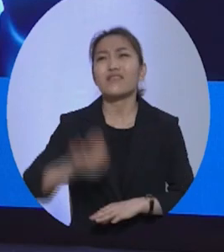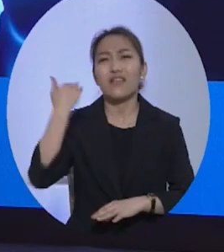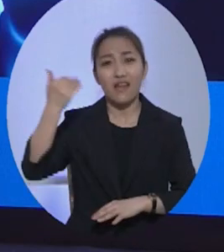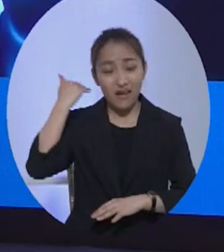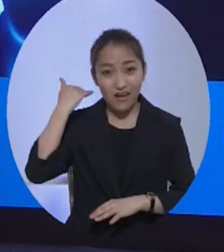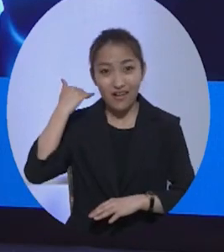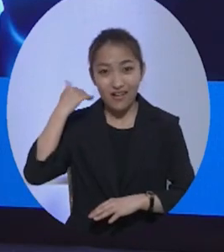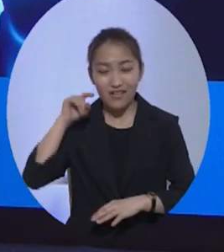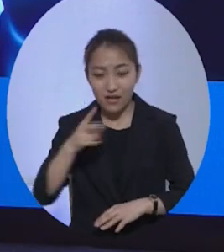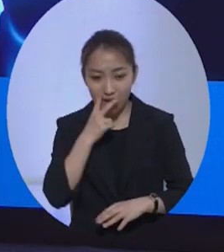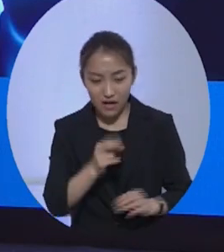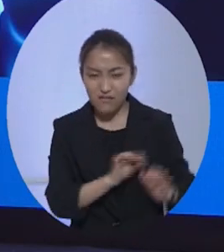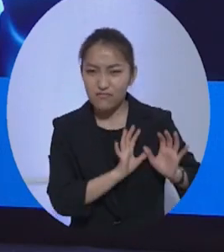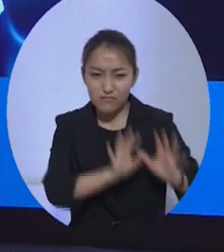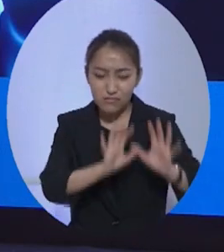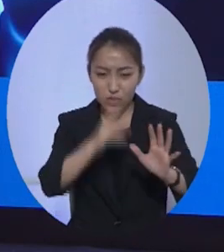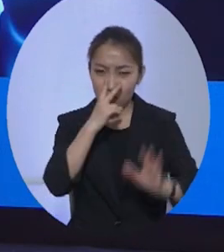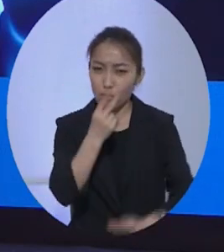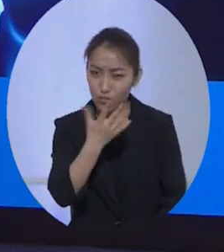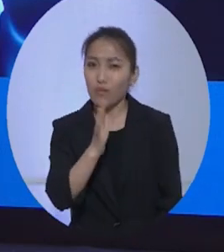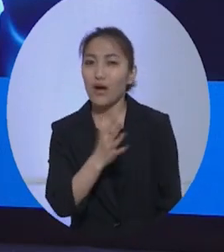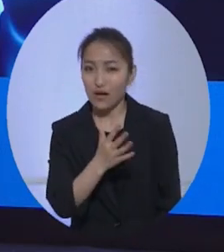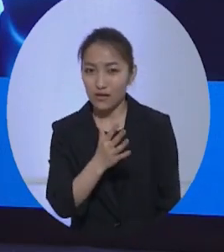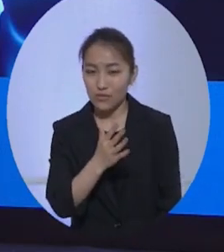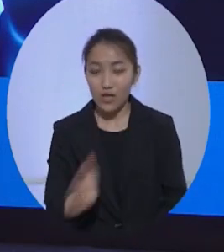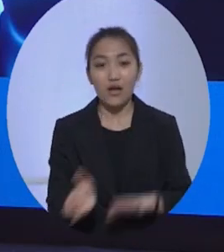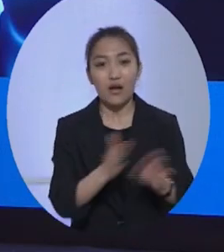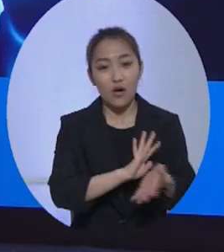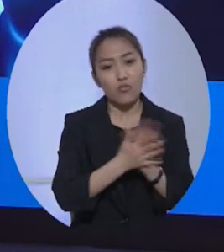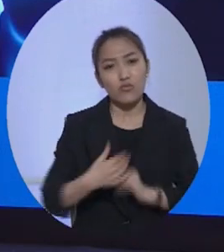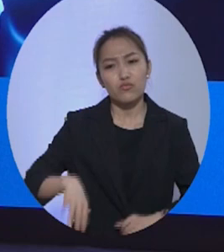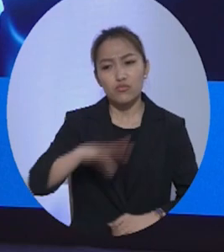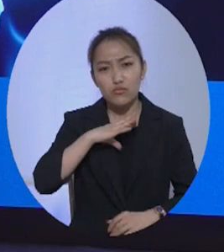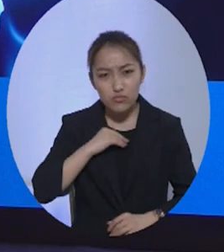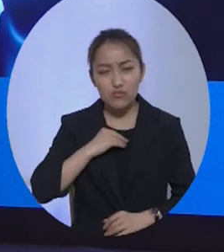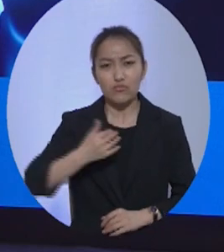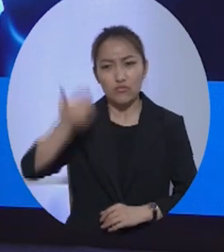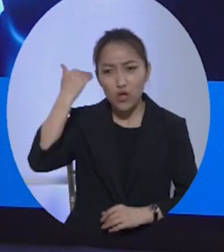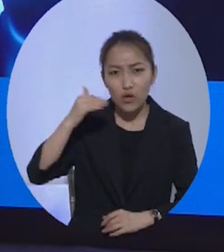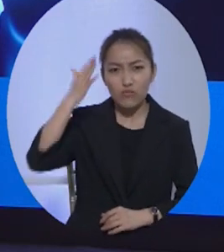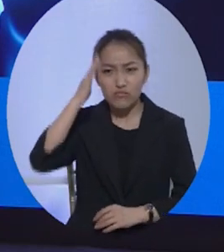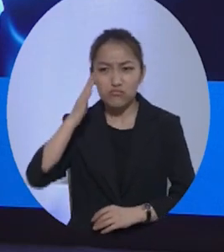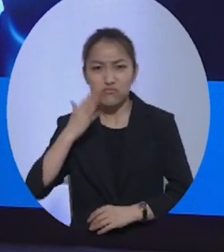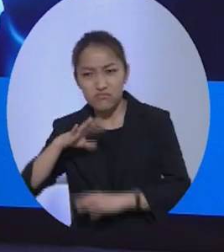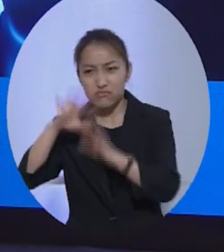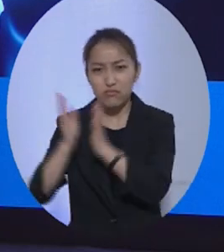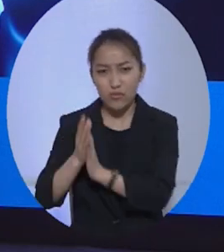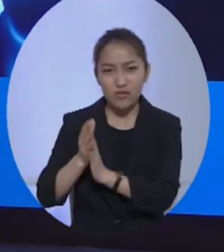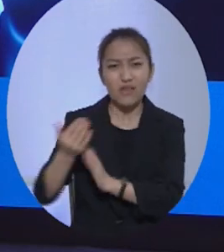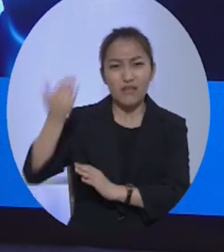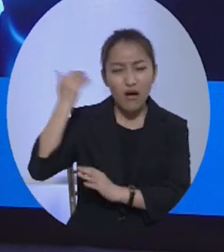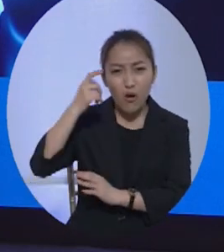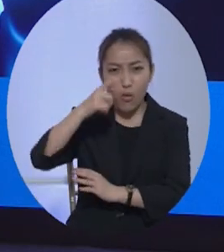ээ хандчихсныг би дүүсэх аргагүй. За тэгтээ бол манай үг бидний үг дэдс юу юм бэ гэхээр бол бүр тэр